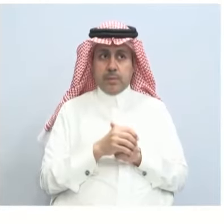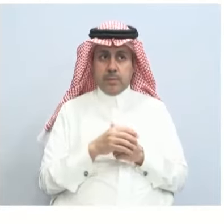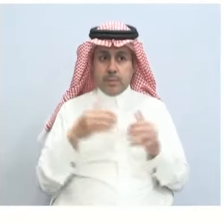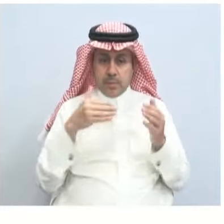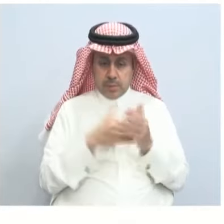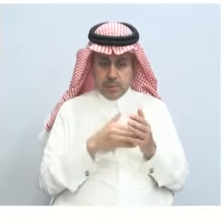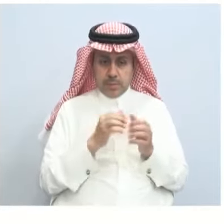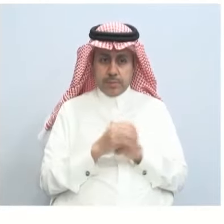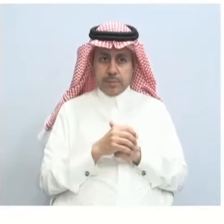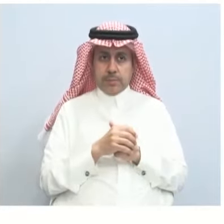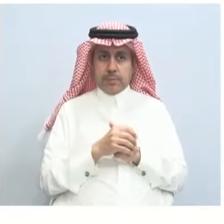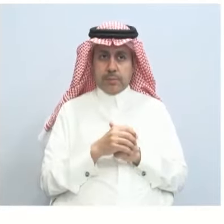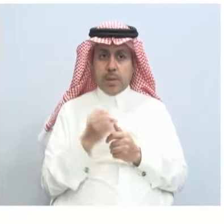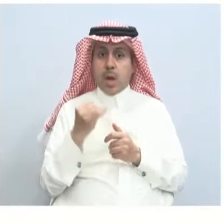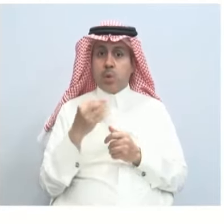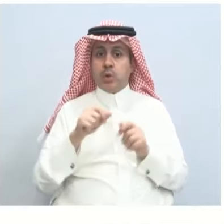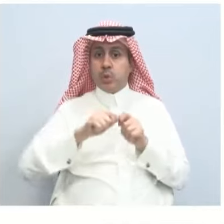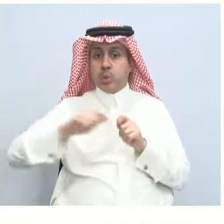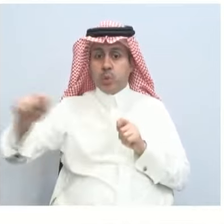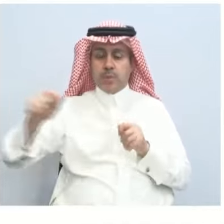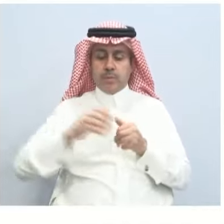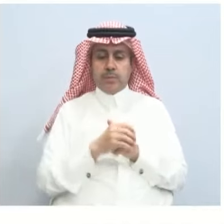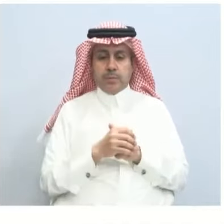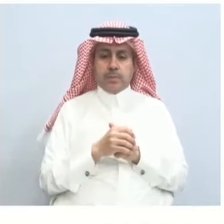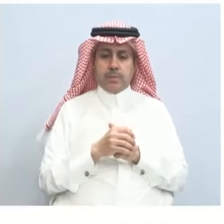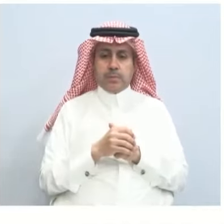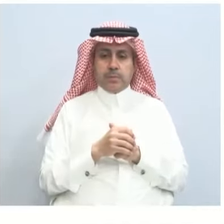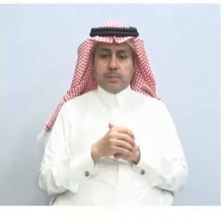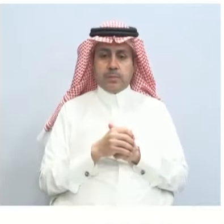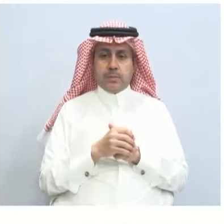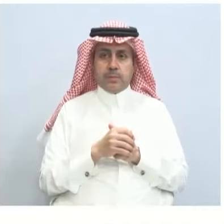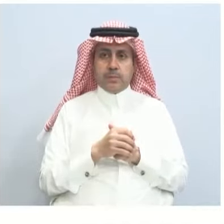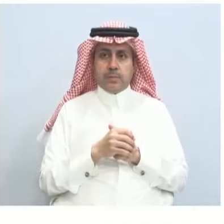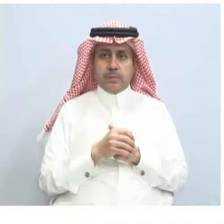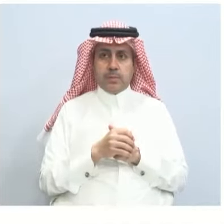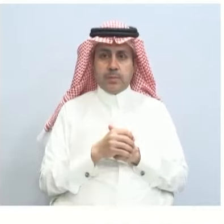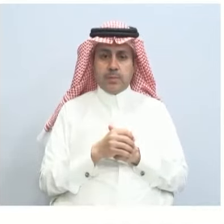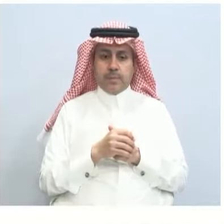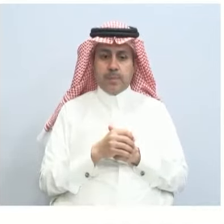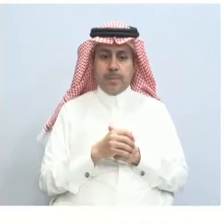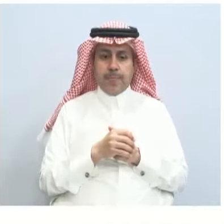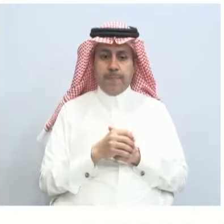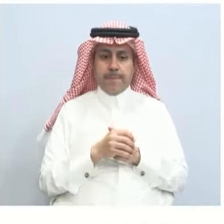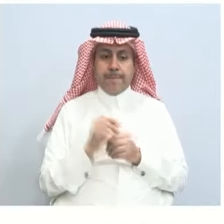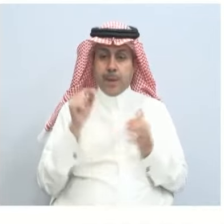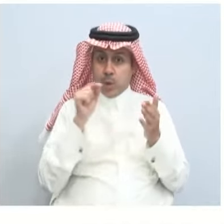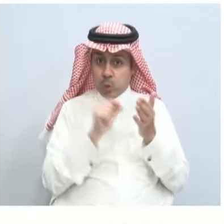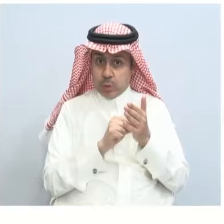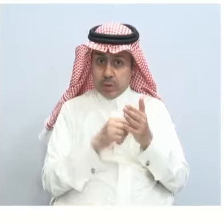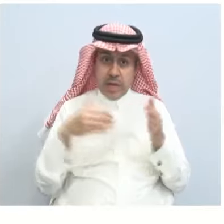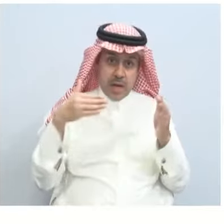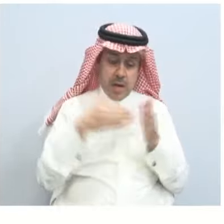ب ثم اوجد طوله طبعا احنا قلنا دائما عشان نجيب الصوره الاحداثيه راح ناخذ نقطه